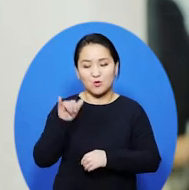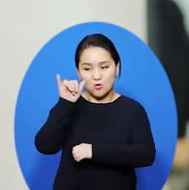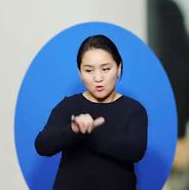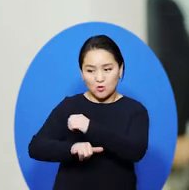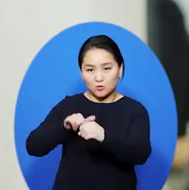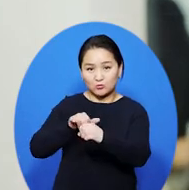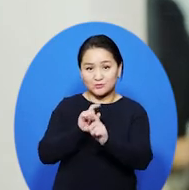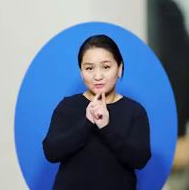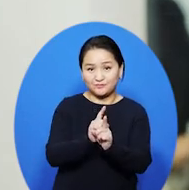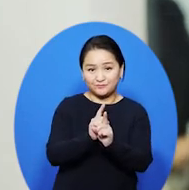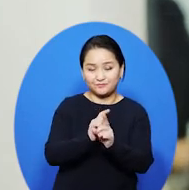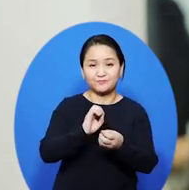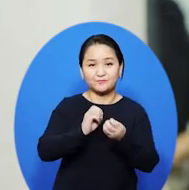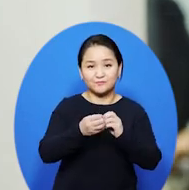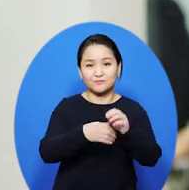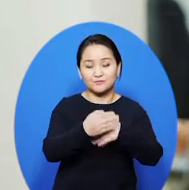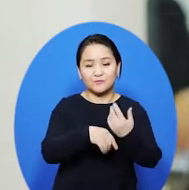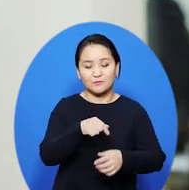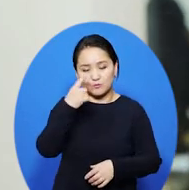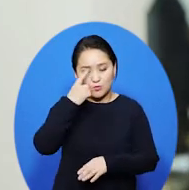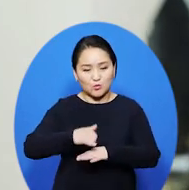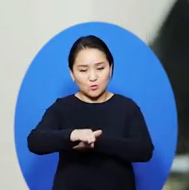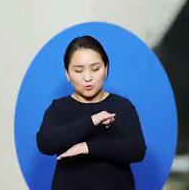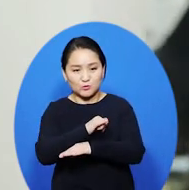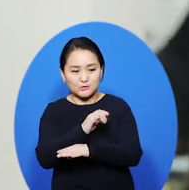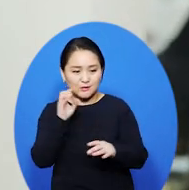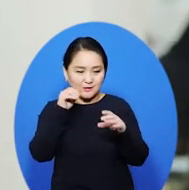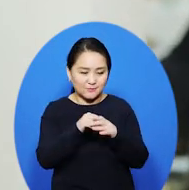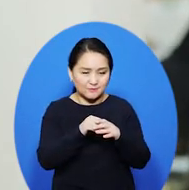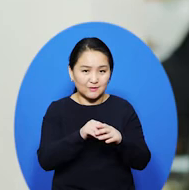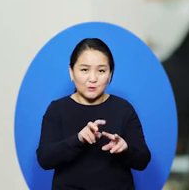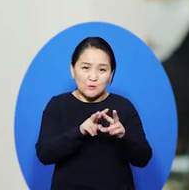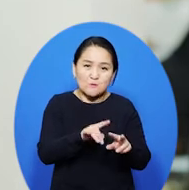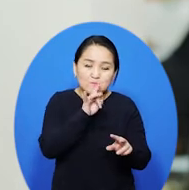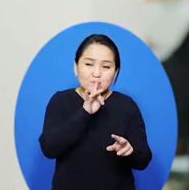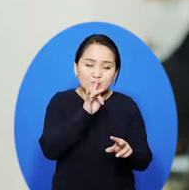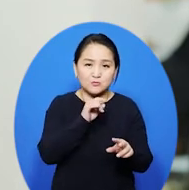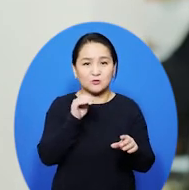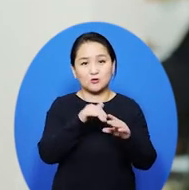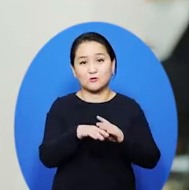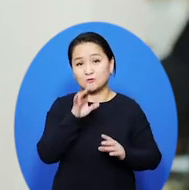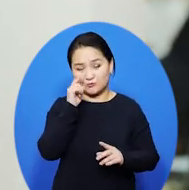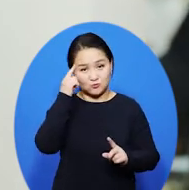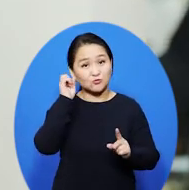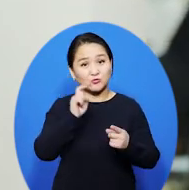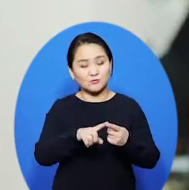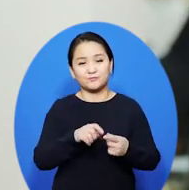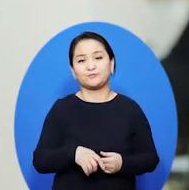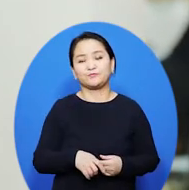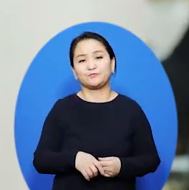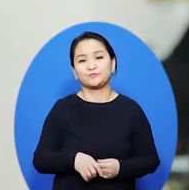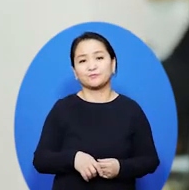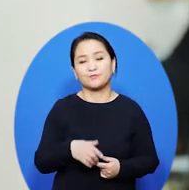олон улсад бол хэрэгждэг төсөл. Энэ төслийг бид нар өнөөдөр Монгол улсад нутгшуулах зорилготойгоор ах ол оролцсон. Энэ бол